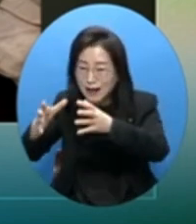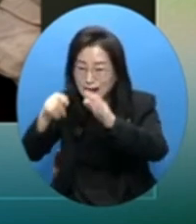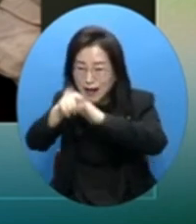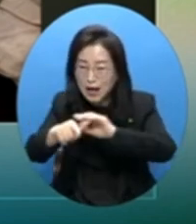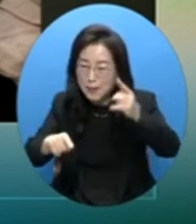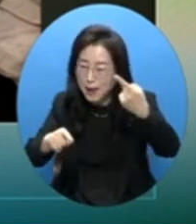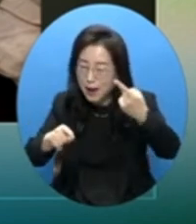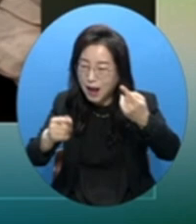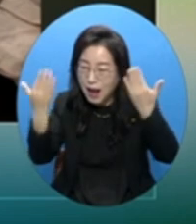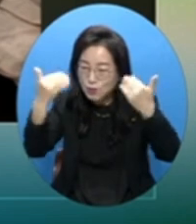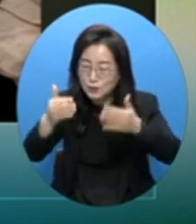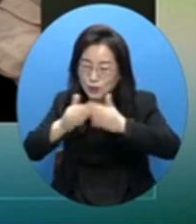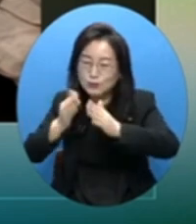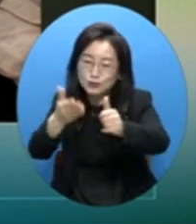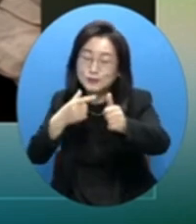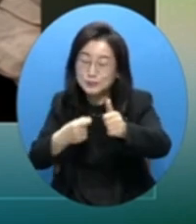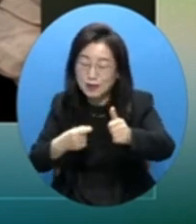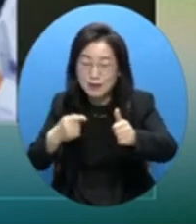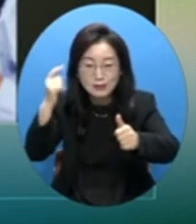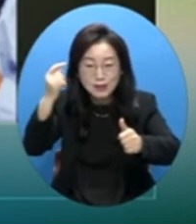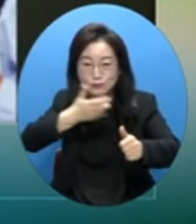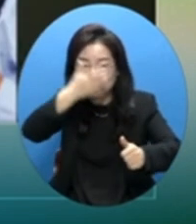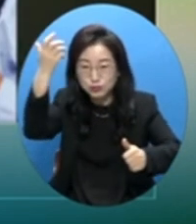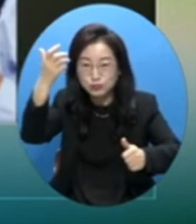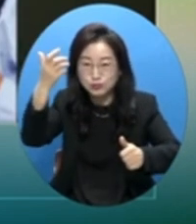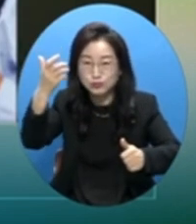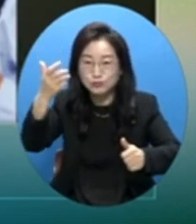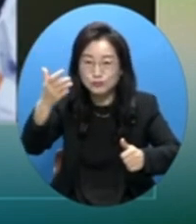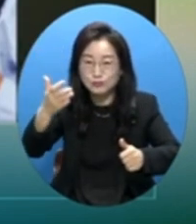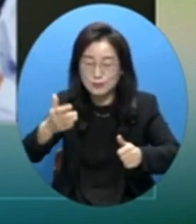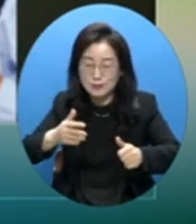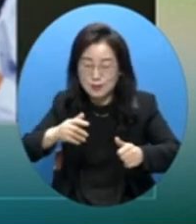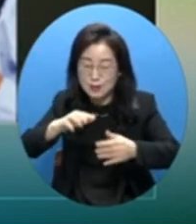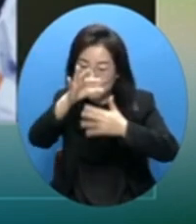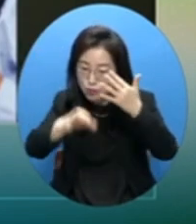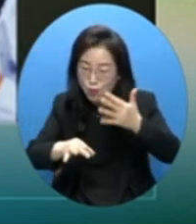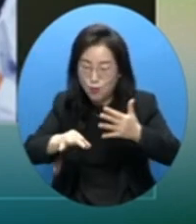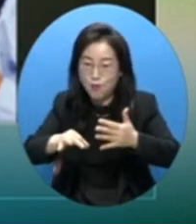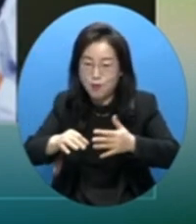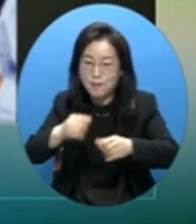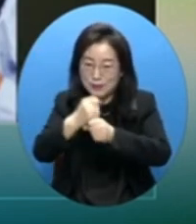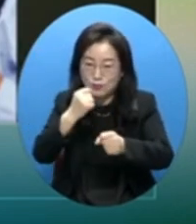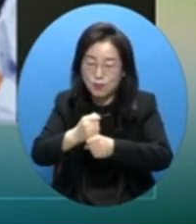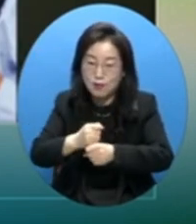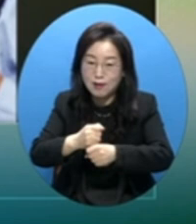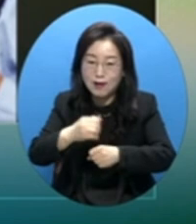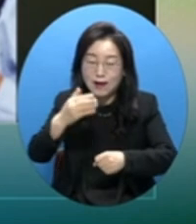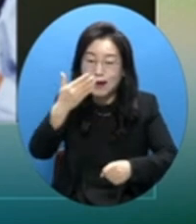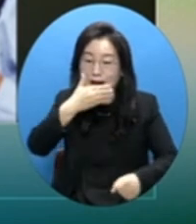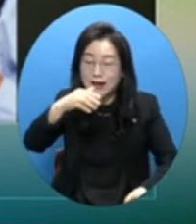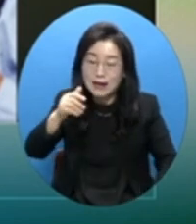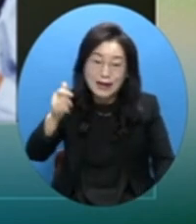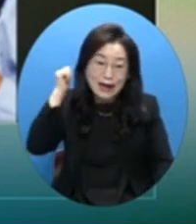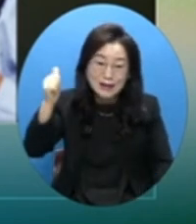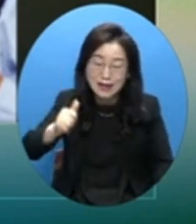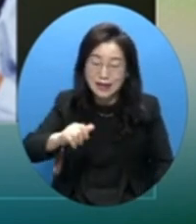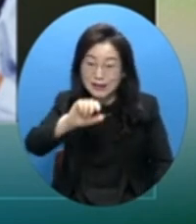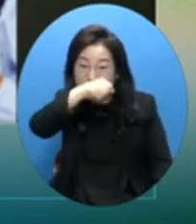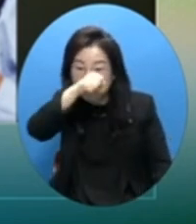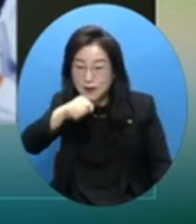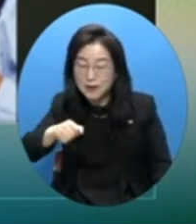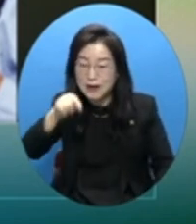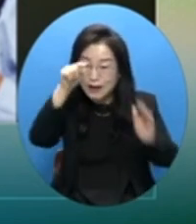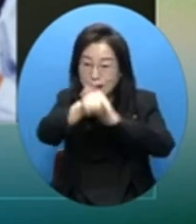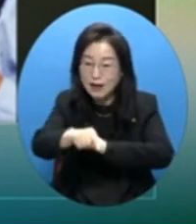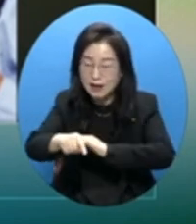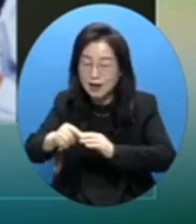학교를 세우겠다 그래가지고 드림빌더 프로젝트에서 현재 캄보디아 가나의 학교를 이미 세웠고 또 3호 4호 학교도